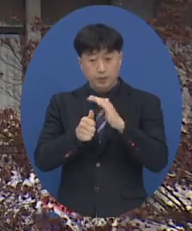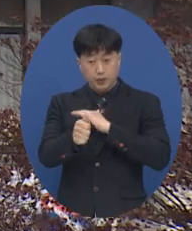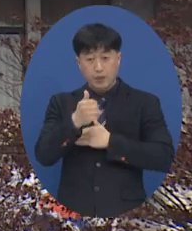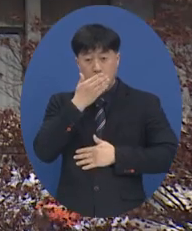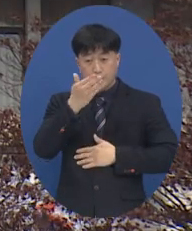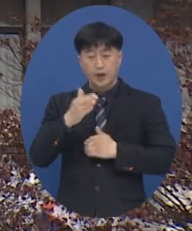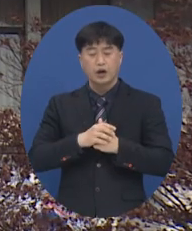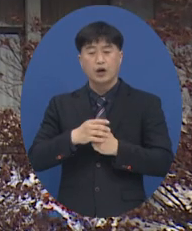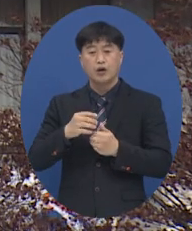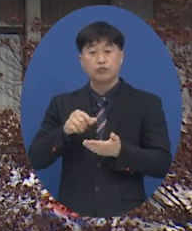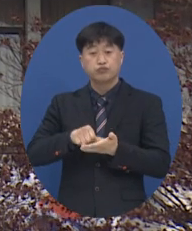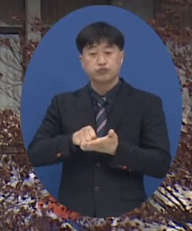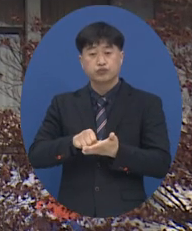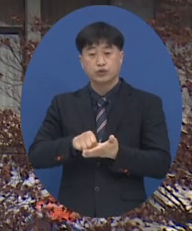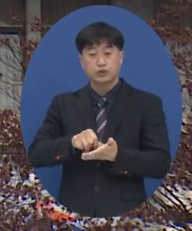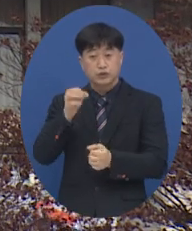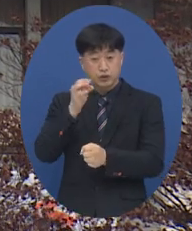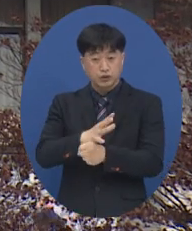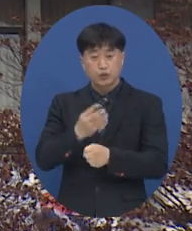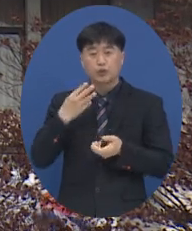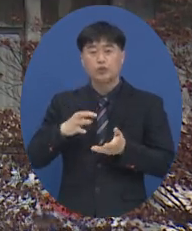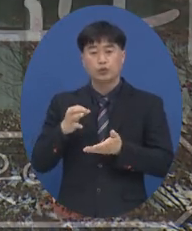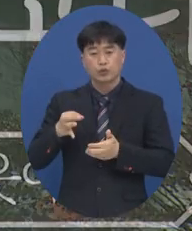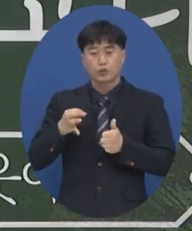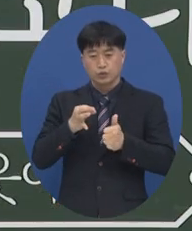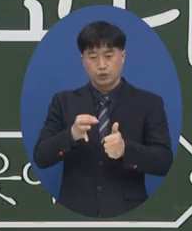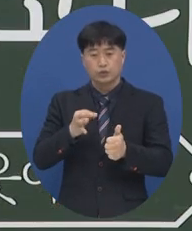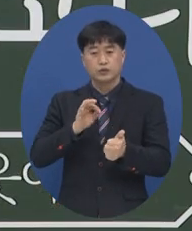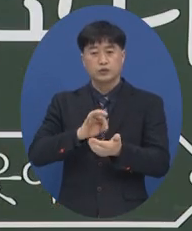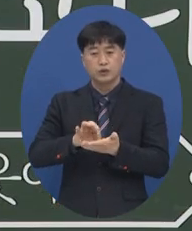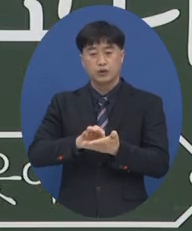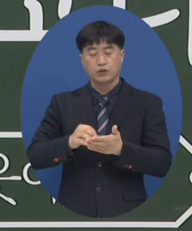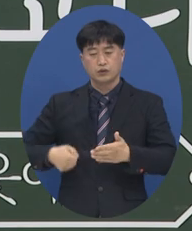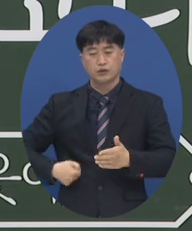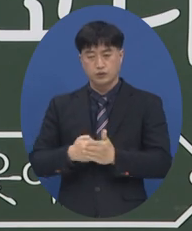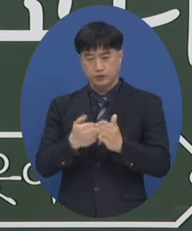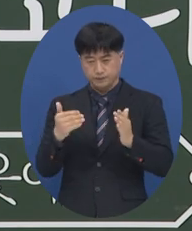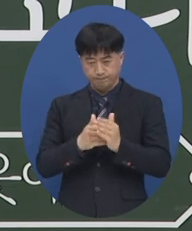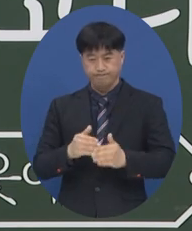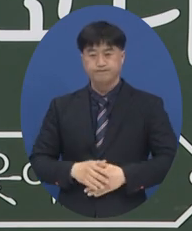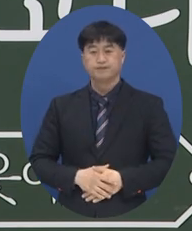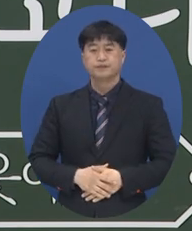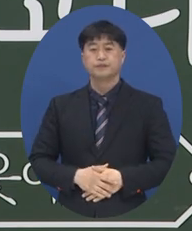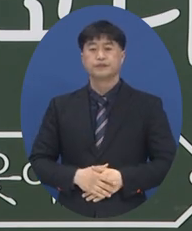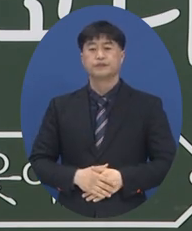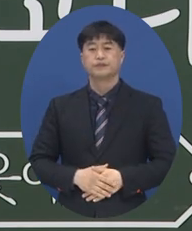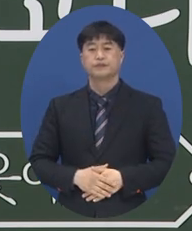물품 구입도 도비를 투입하기로 했습니다. 경기지TV 최지연입니다.